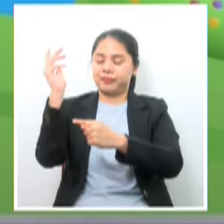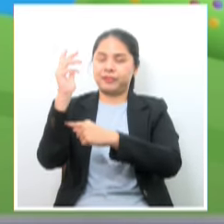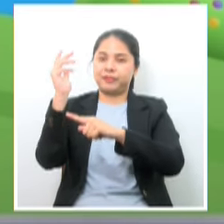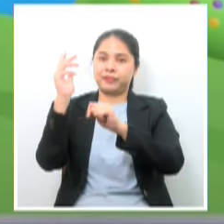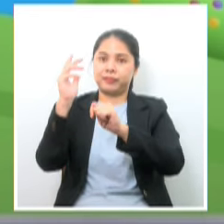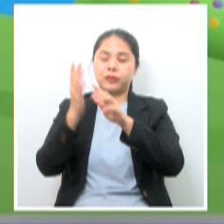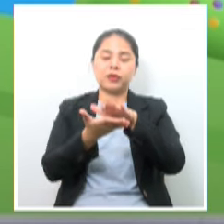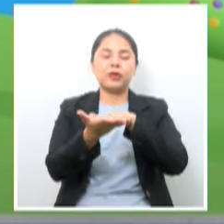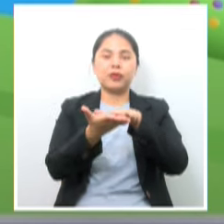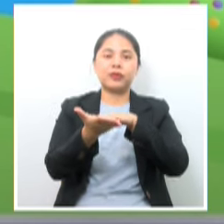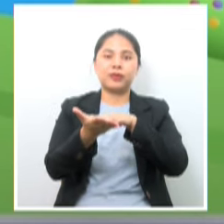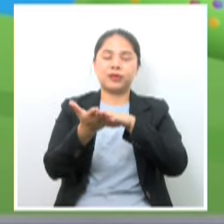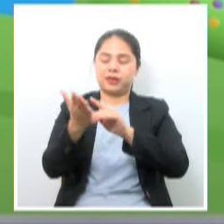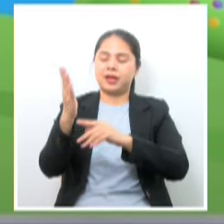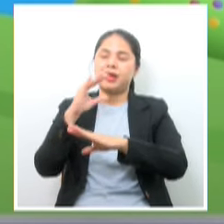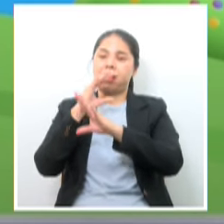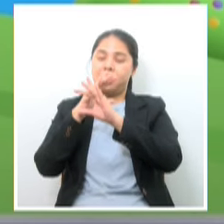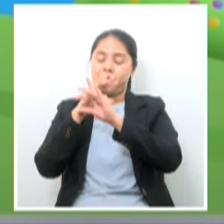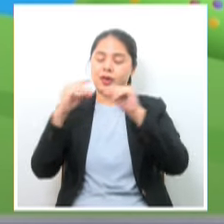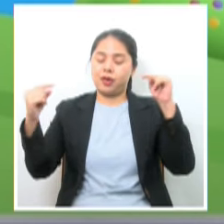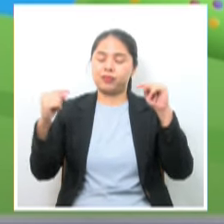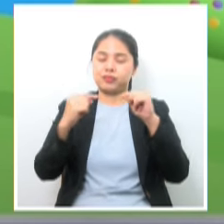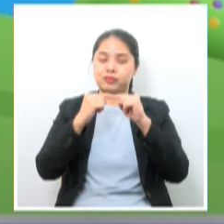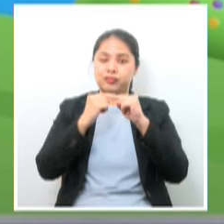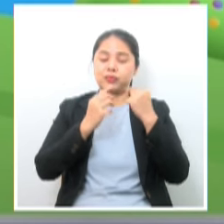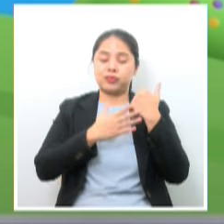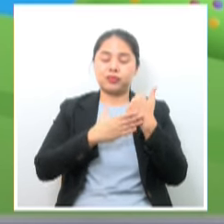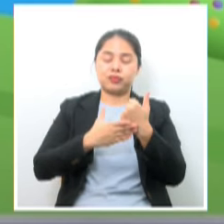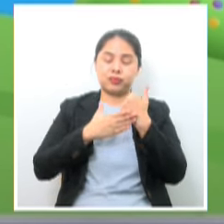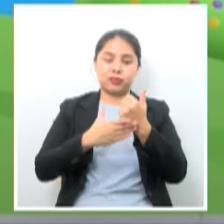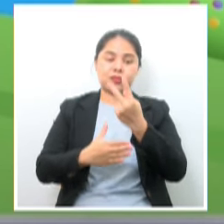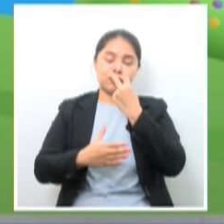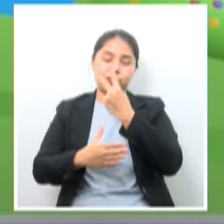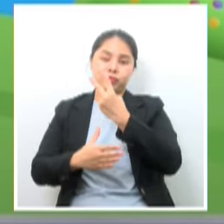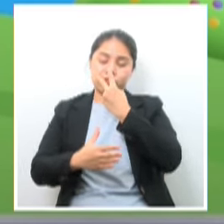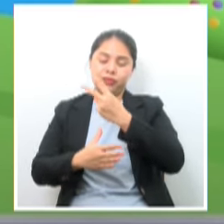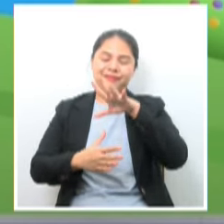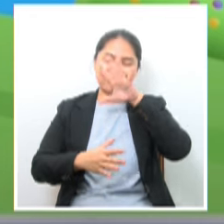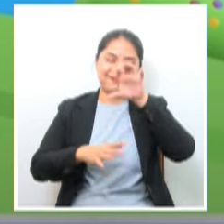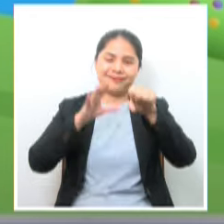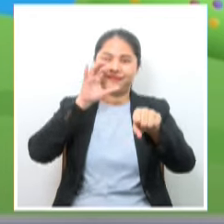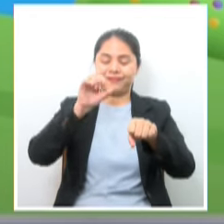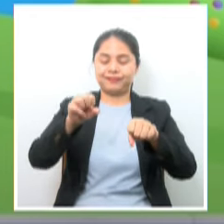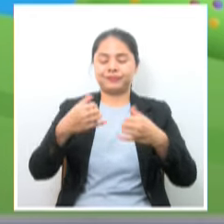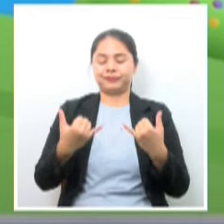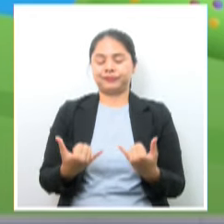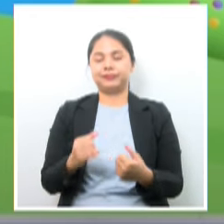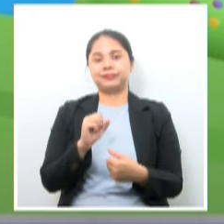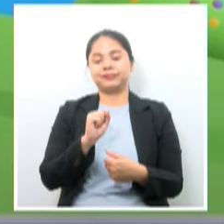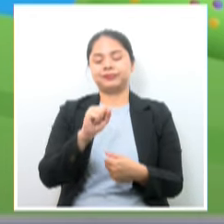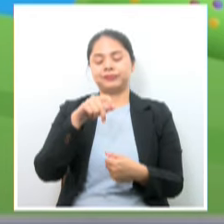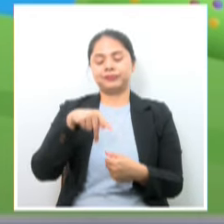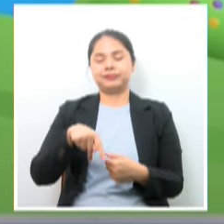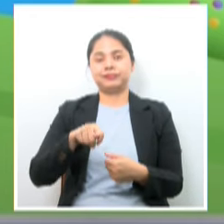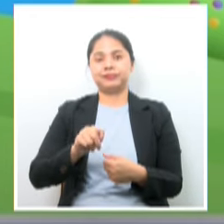องแก้ไขนะครับเขต1ซึ่งอยู่ใกล้พื้นที่ช่วยติดตามสถานการณ์นี้อย่างใกล้ชิดซึ่งตอนนี้ทางสปท.ก็ส่ง